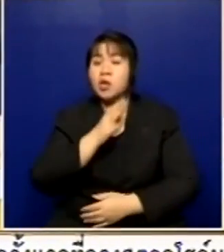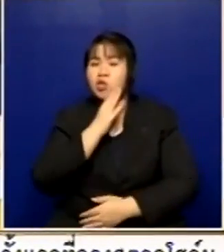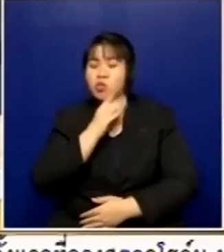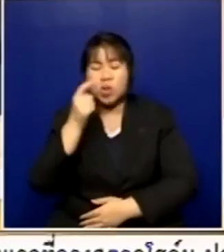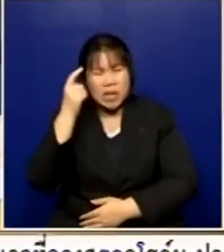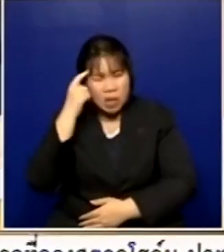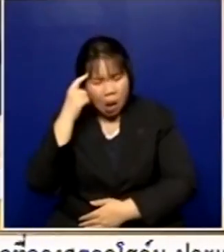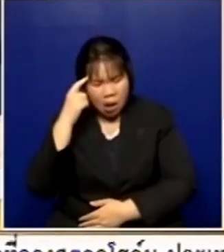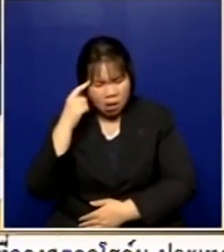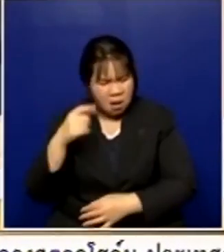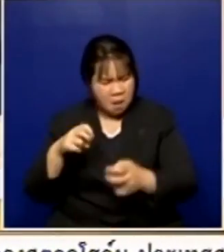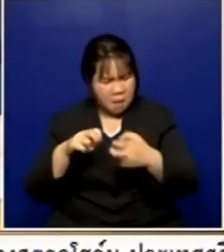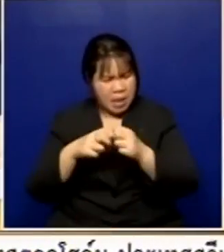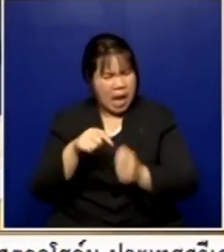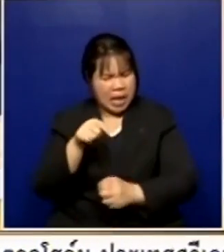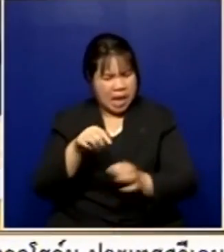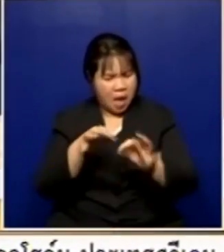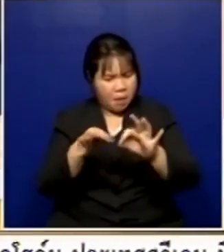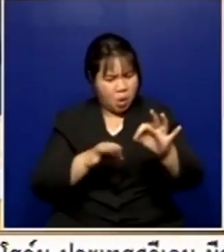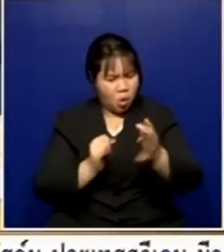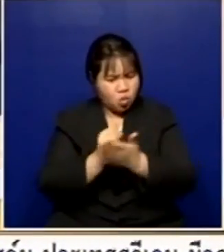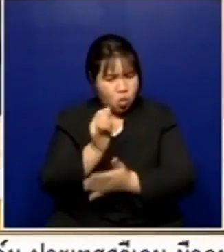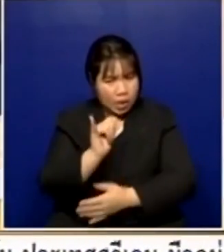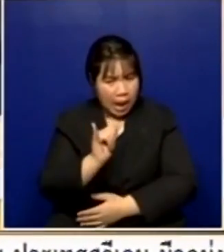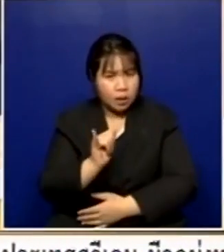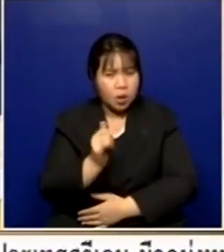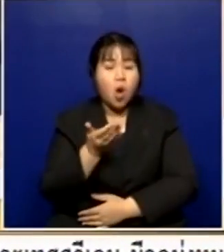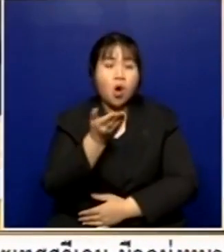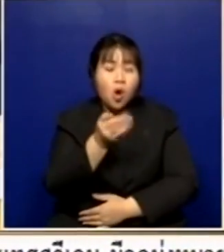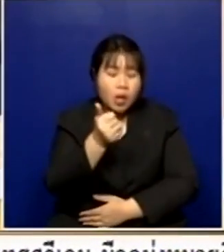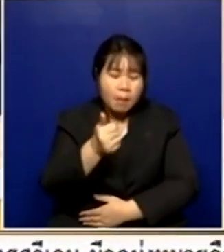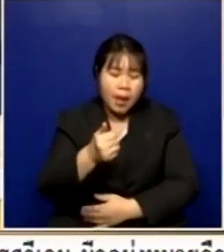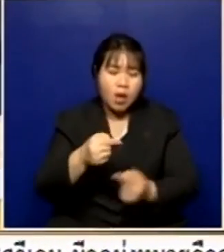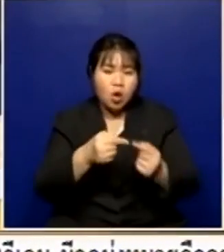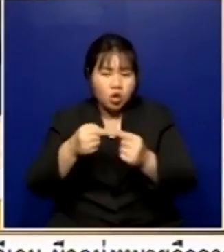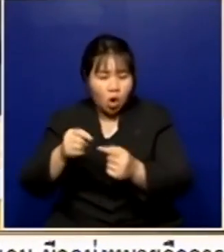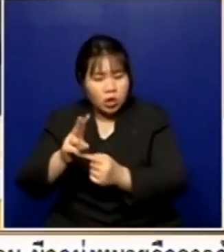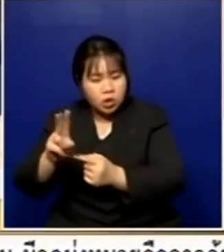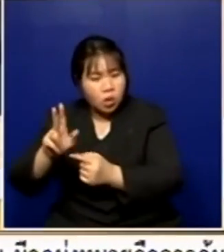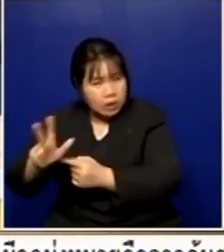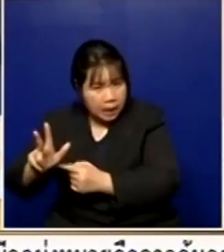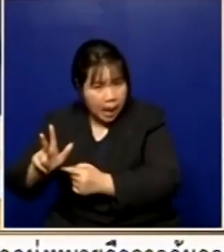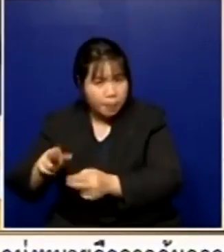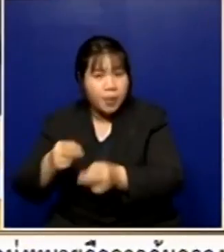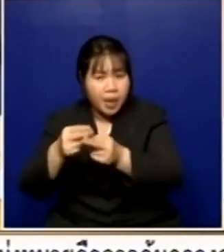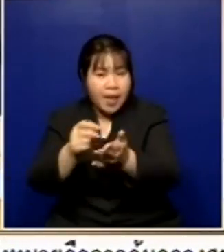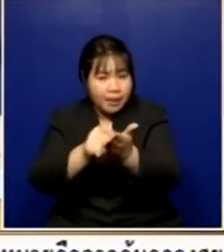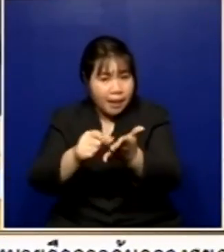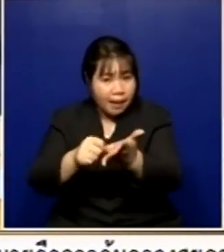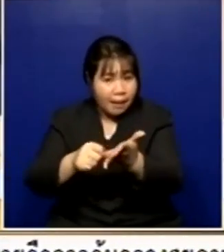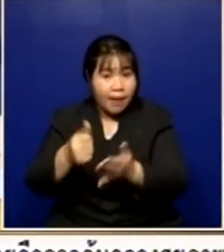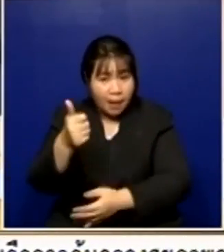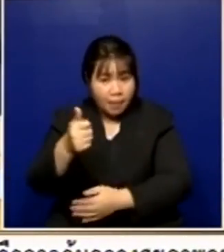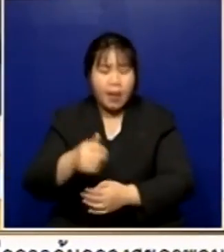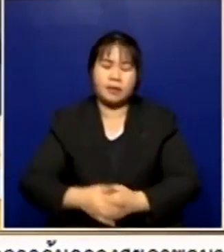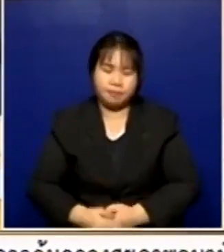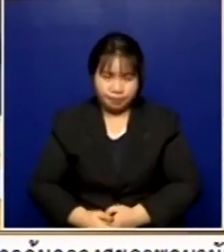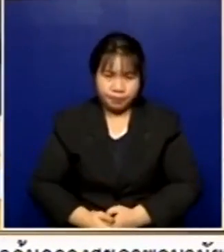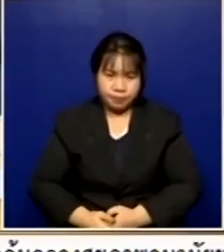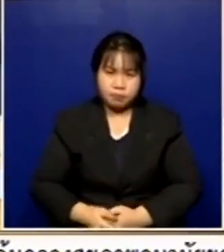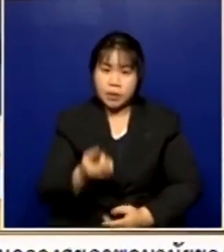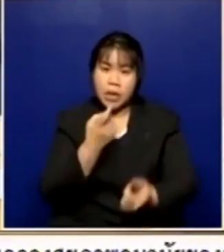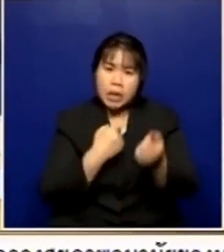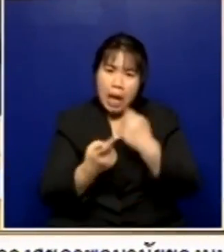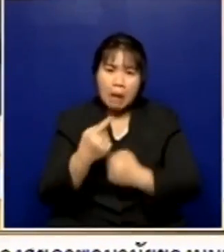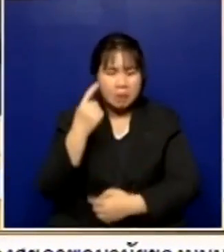ท่านช่วยแก้ไขปัญหาประเด็นนี้ในวาระที่สองที่สามต่อไปด้วยนะครับหลายท่านครับตั้งประเด็น